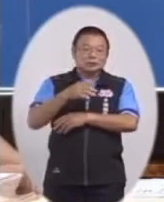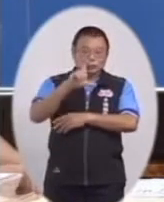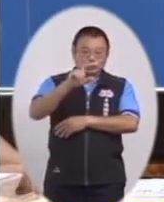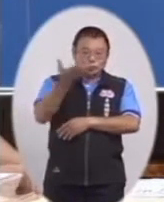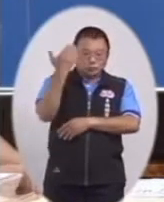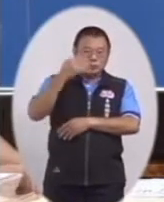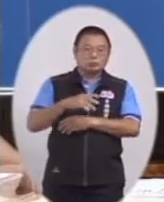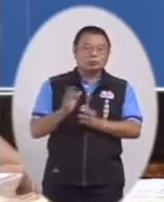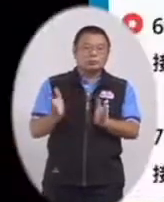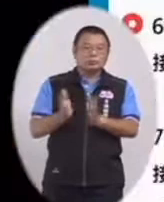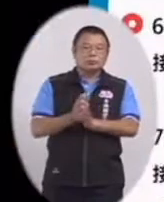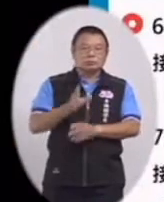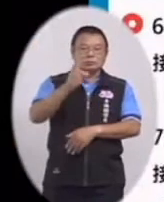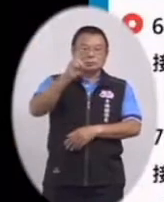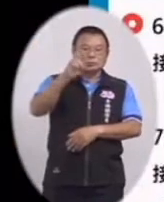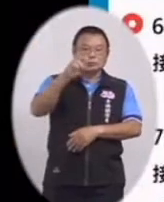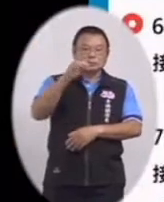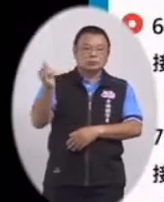岁以上的长辈总共有